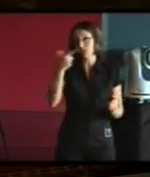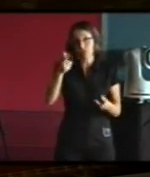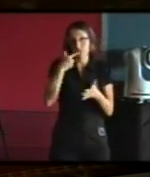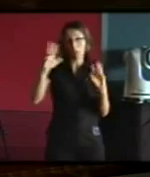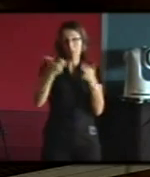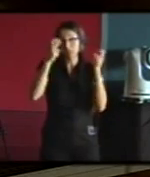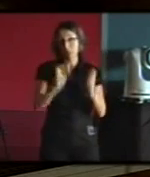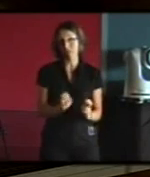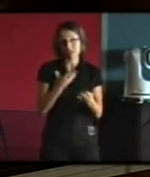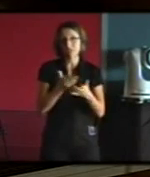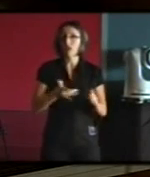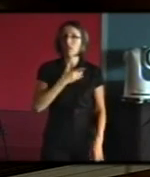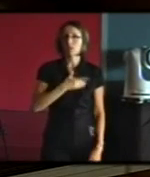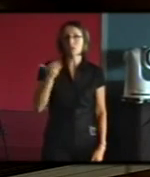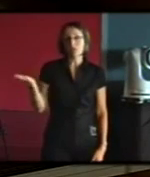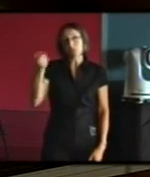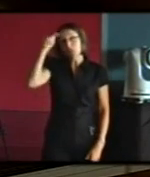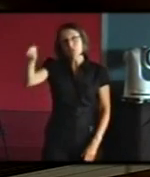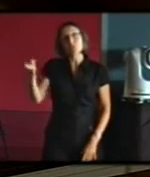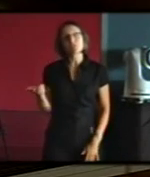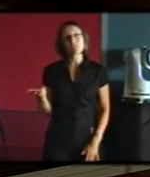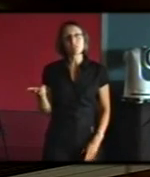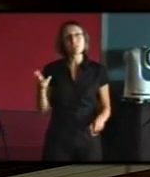de leur valeur terrain, foncière, du terrain, et qui va,